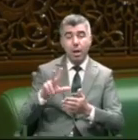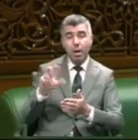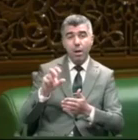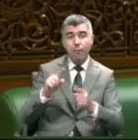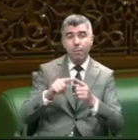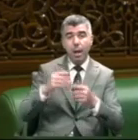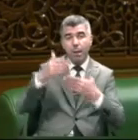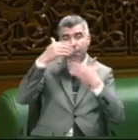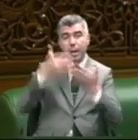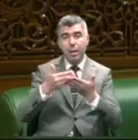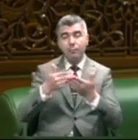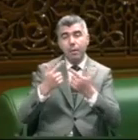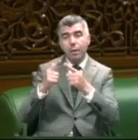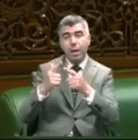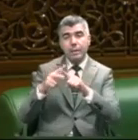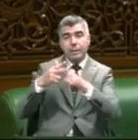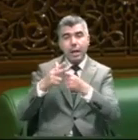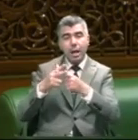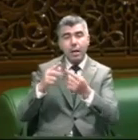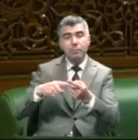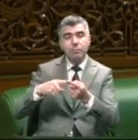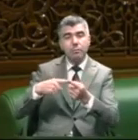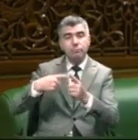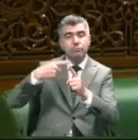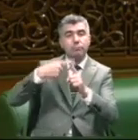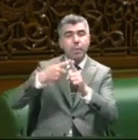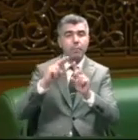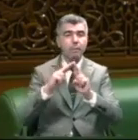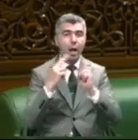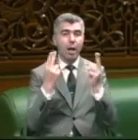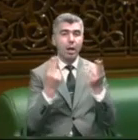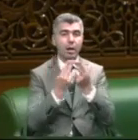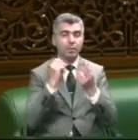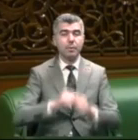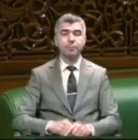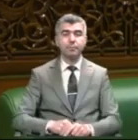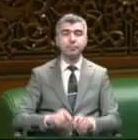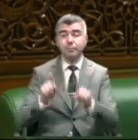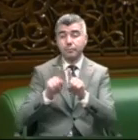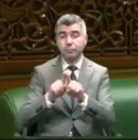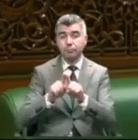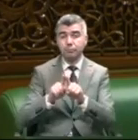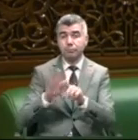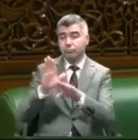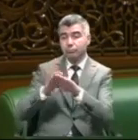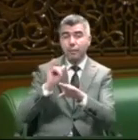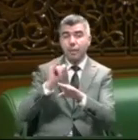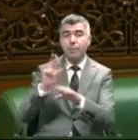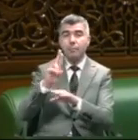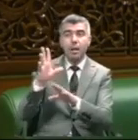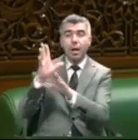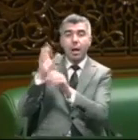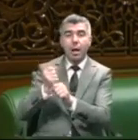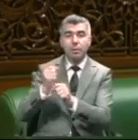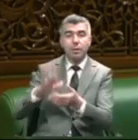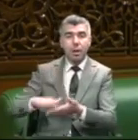نجاحات صناعيه كبرى بها عالميا بفضل التوجيهات الساميه لصاحب جلاله الملك محمد السادس